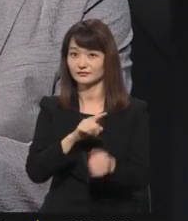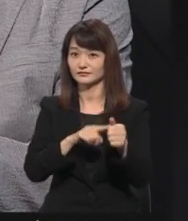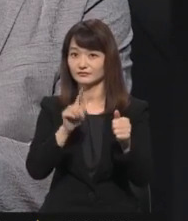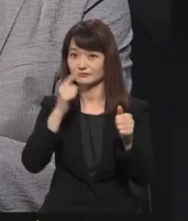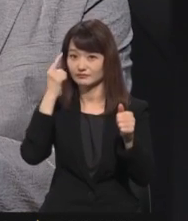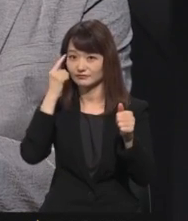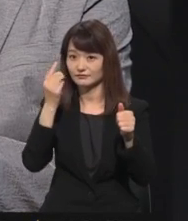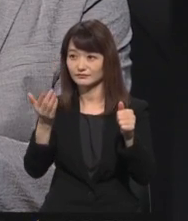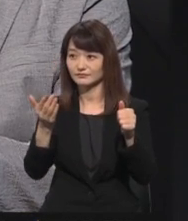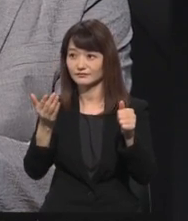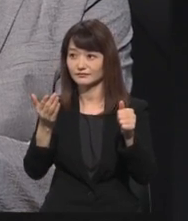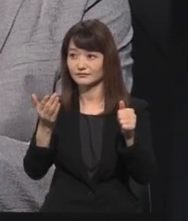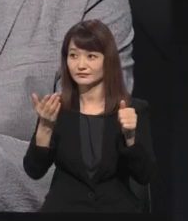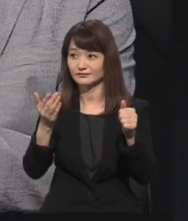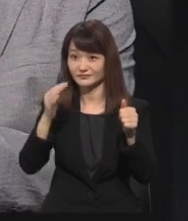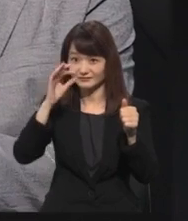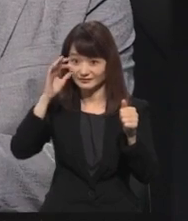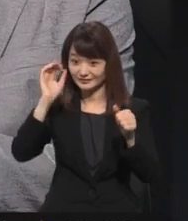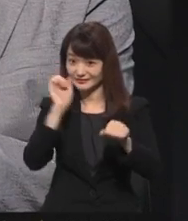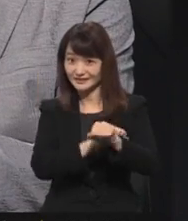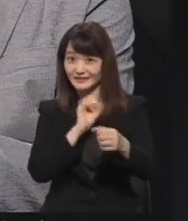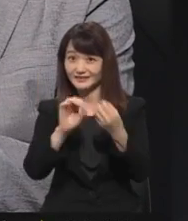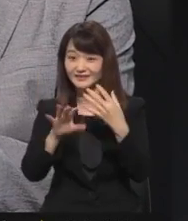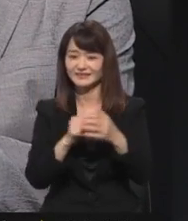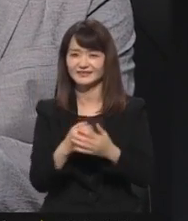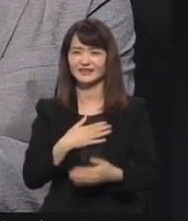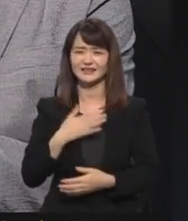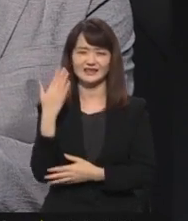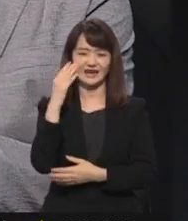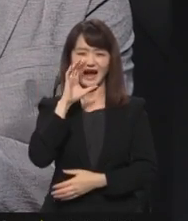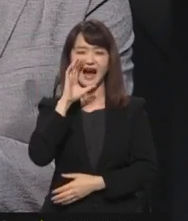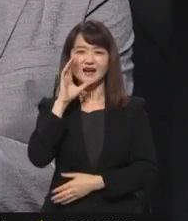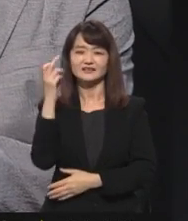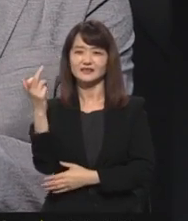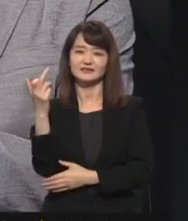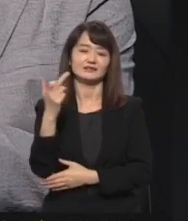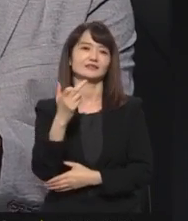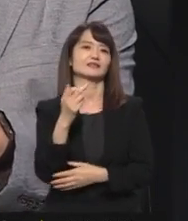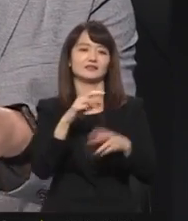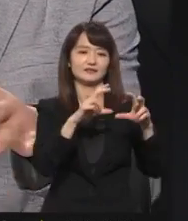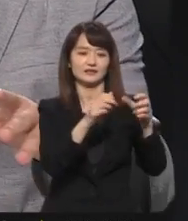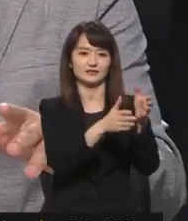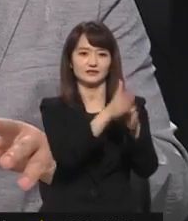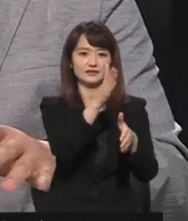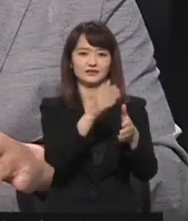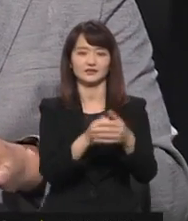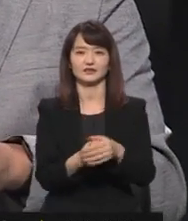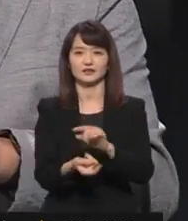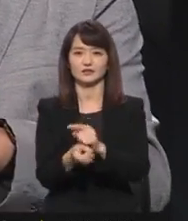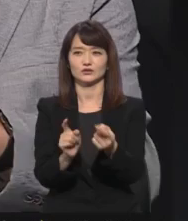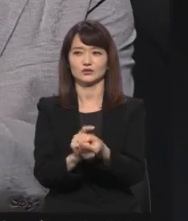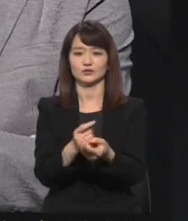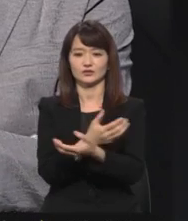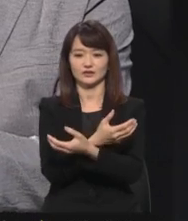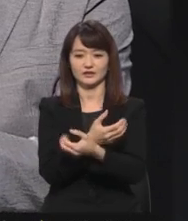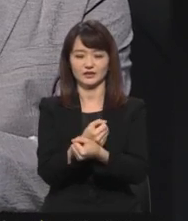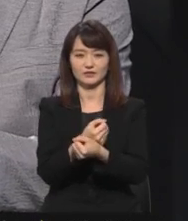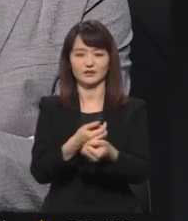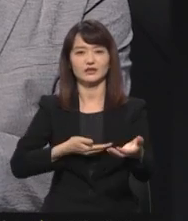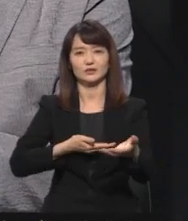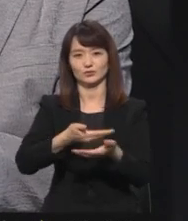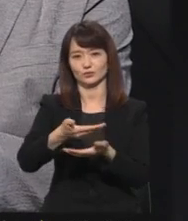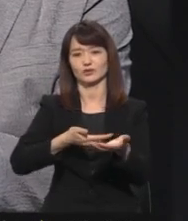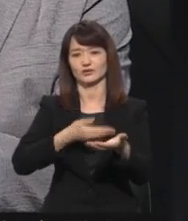저 옛날에 3차 하셔야 된다 성남시 하고 아산시가 자매결연도시 에요 아 그래서 그때부터 의 교류가 좀 있었어